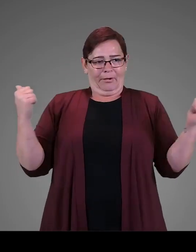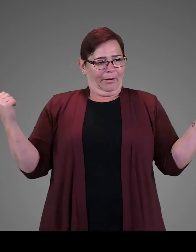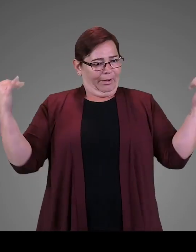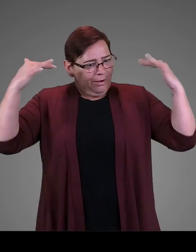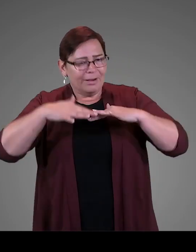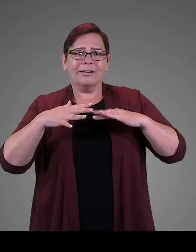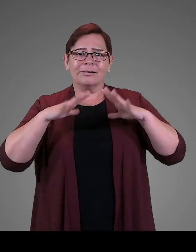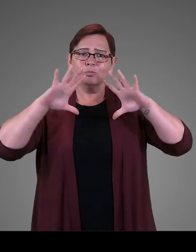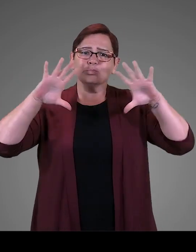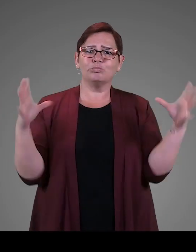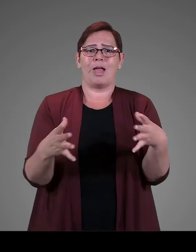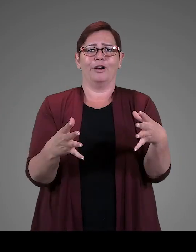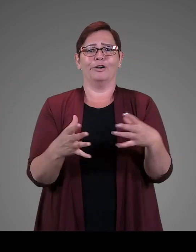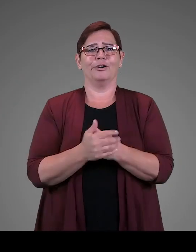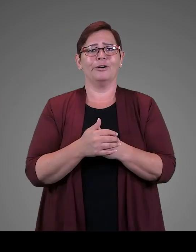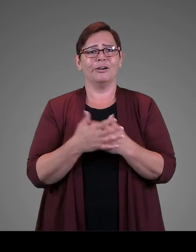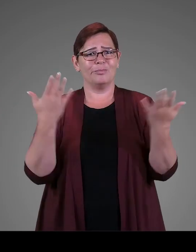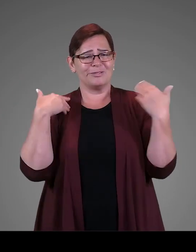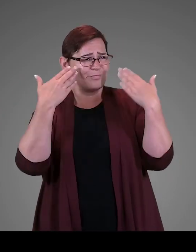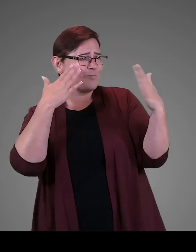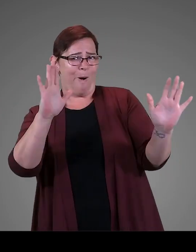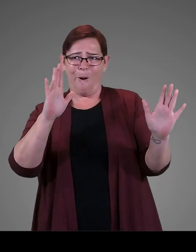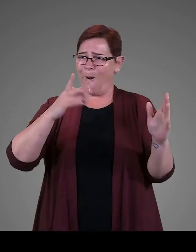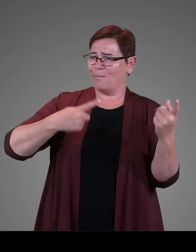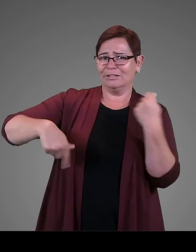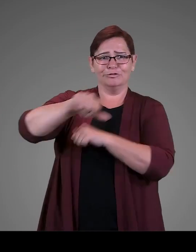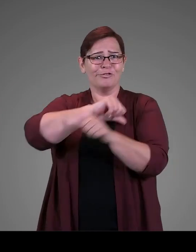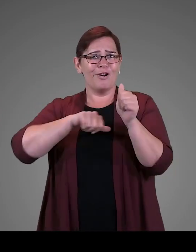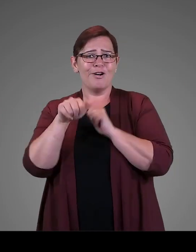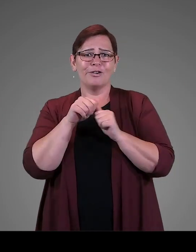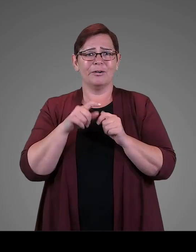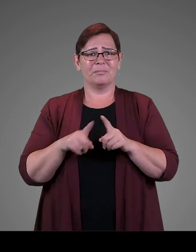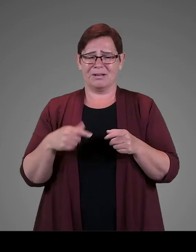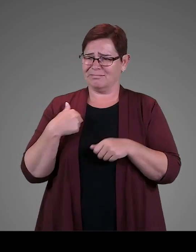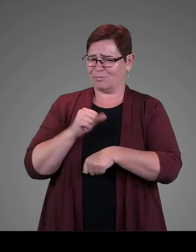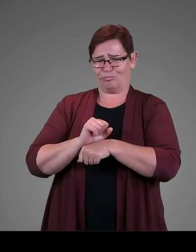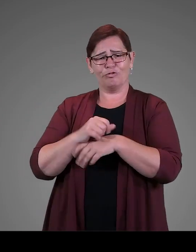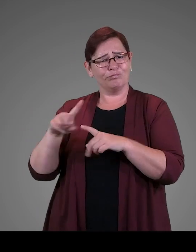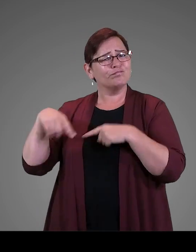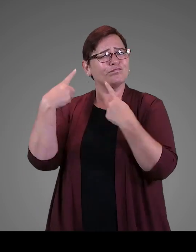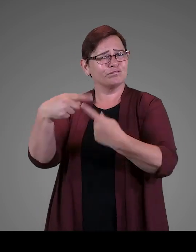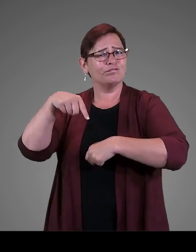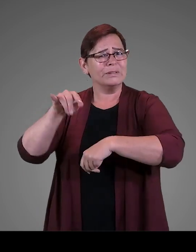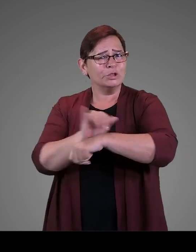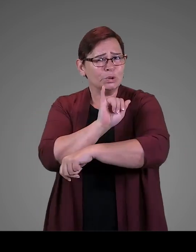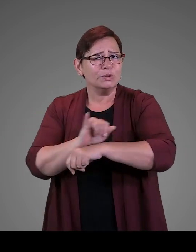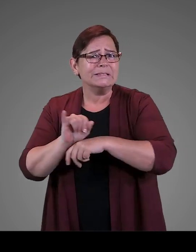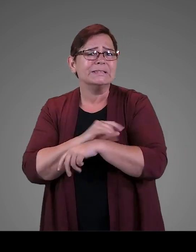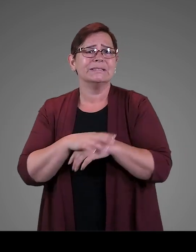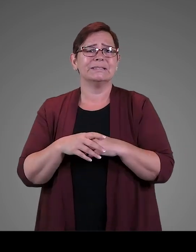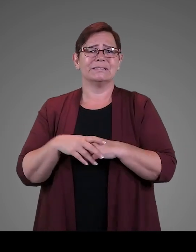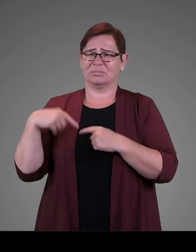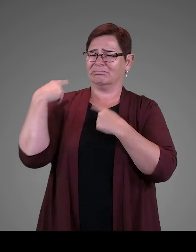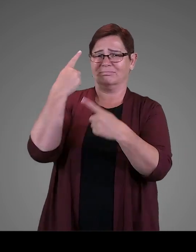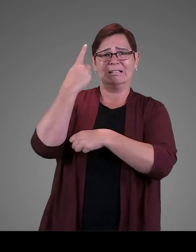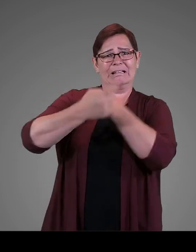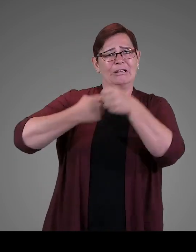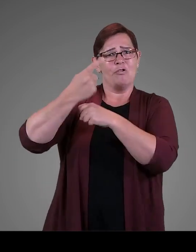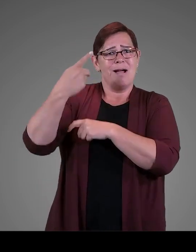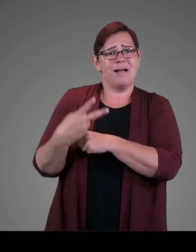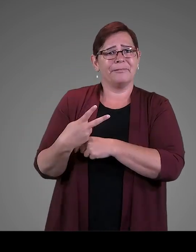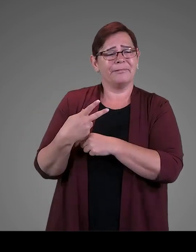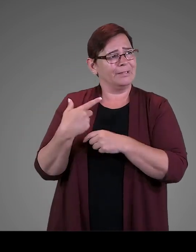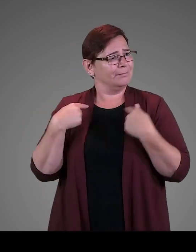ici parce que c'est fun d'être tous ensemble. Je ne sais, on ne se connaît pas tous, mais j'ai travaillé dans le milieu pendant longtemps et ça